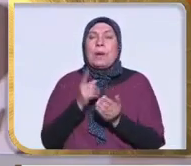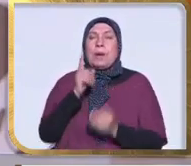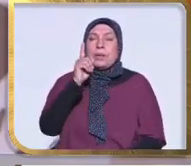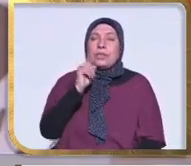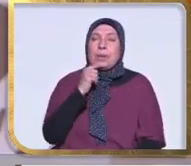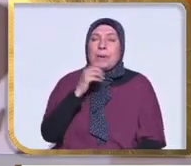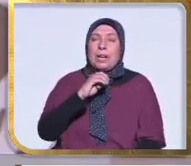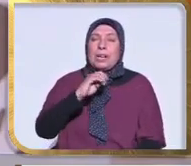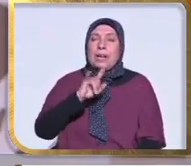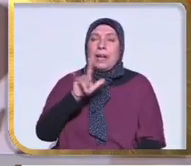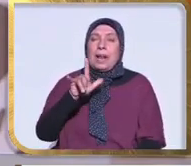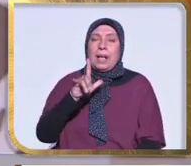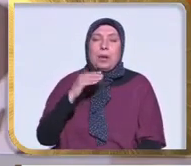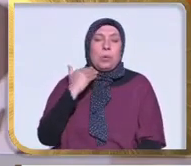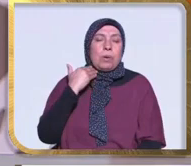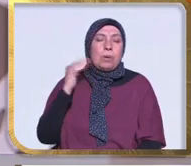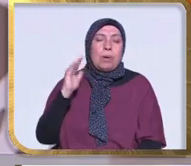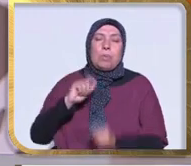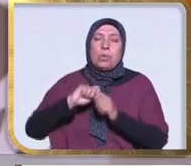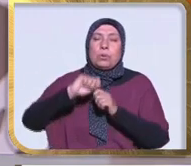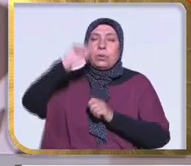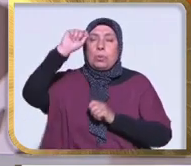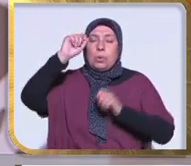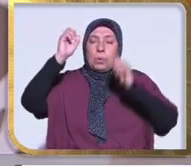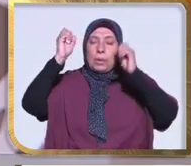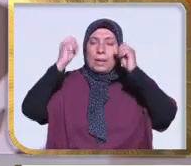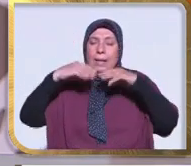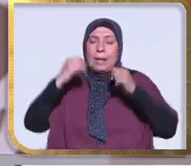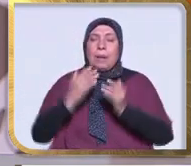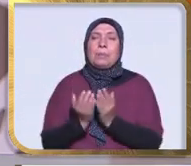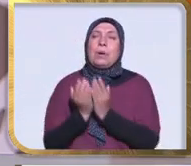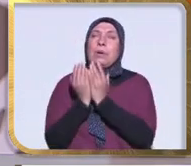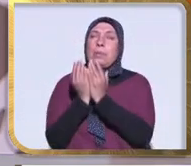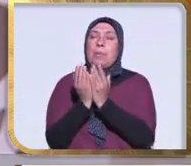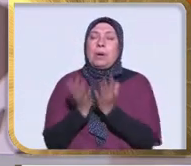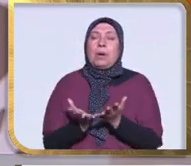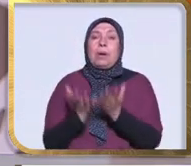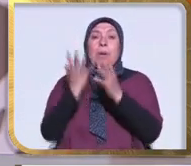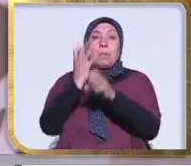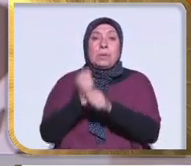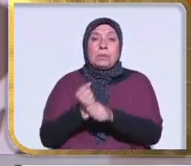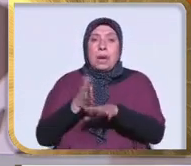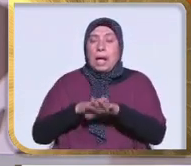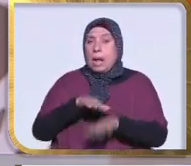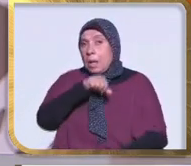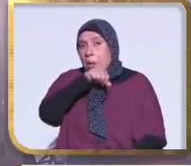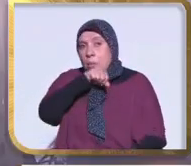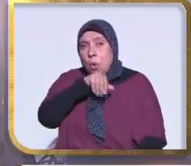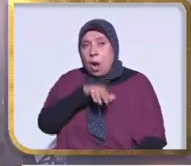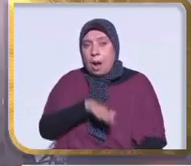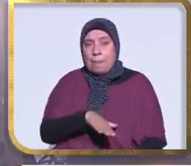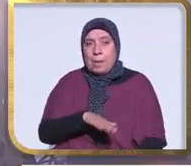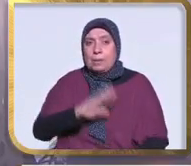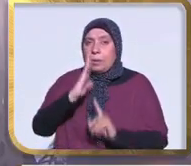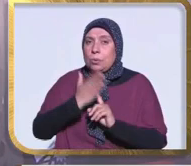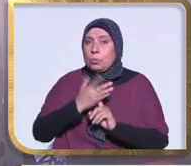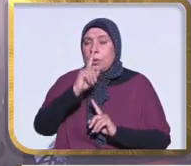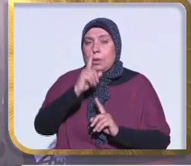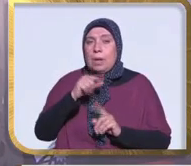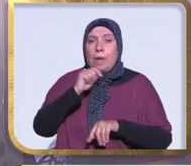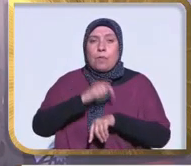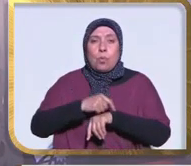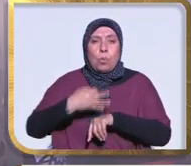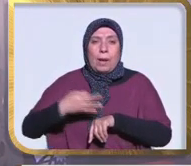الجلال والإكرام والطول والإنعام، اللهم صل على سيدنا ومولانا محمد في كل